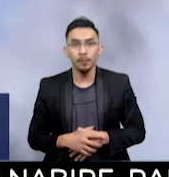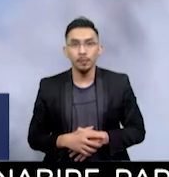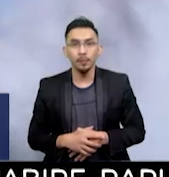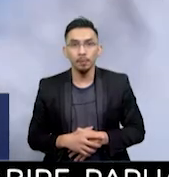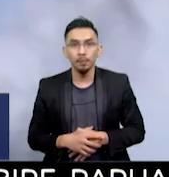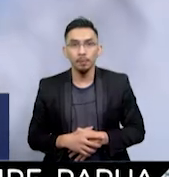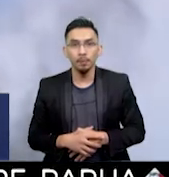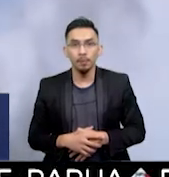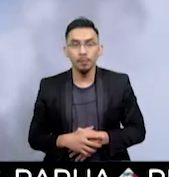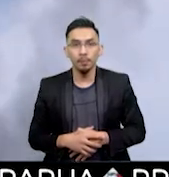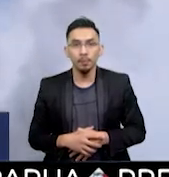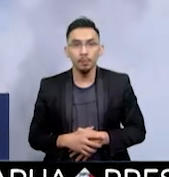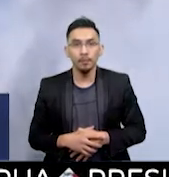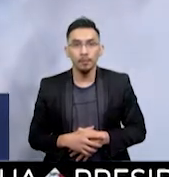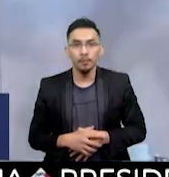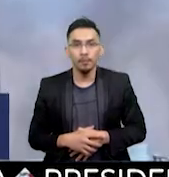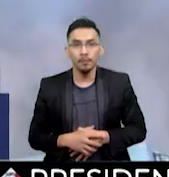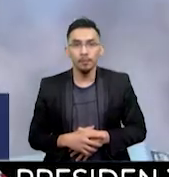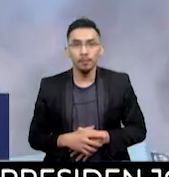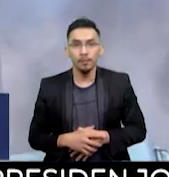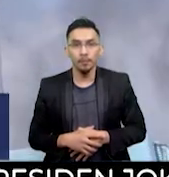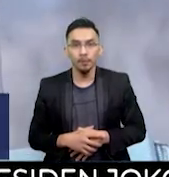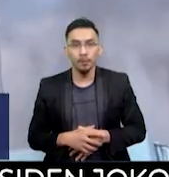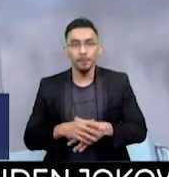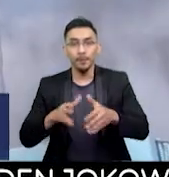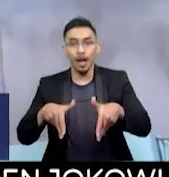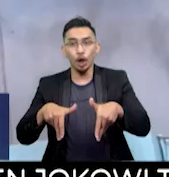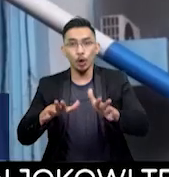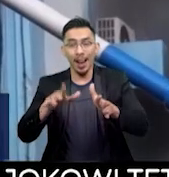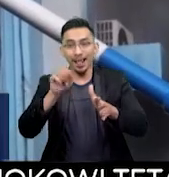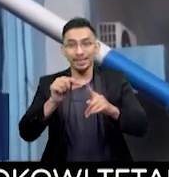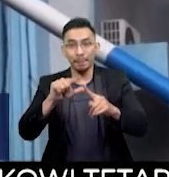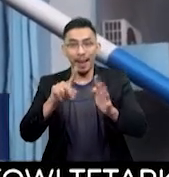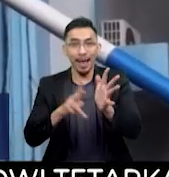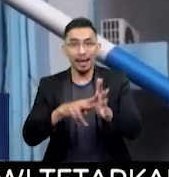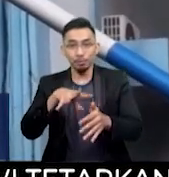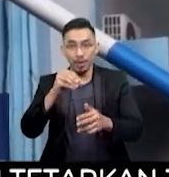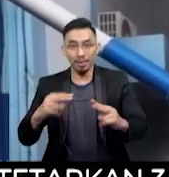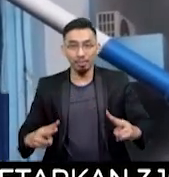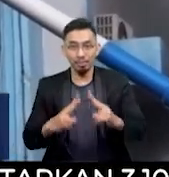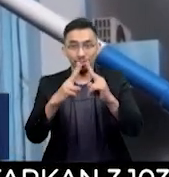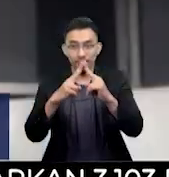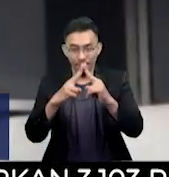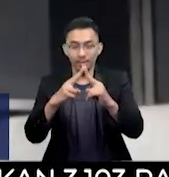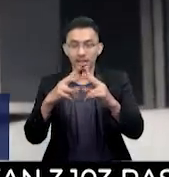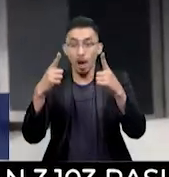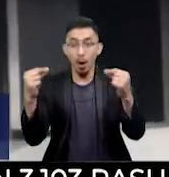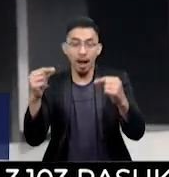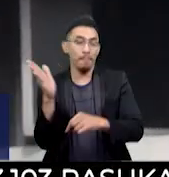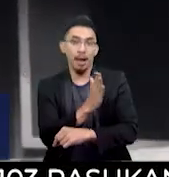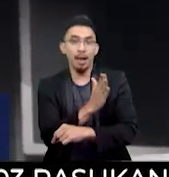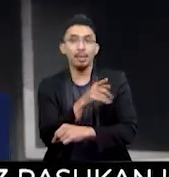Asap hitam pekat berasal dari gedung induk gardu listrik PLN Transmisi Jawa bagian Barat di Jalan Budi Raya Kemanggisan